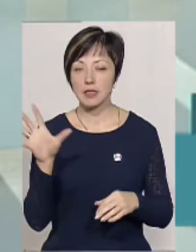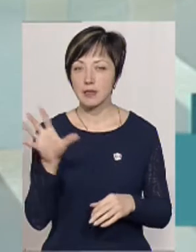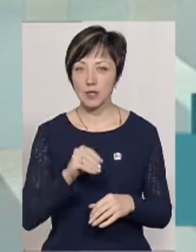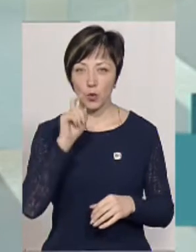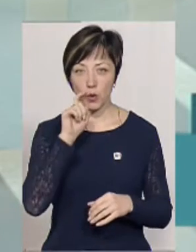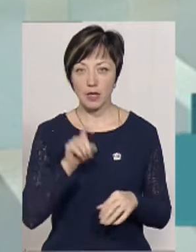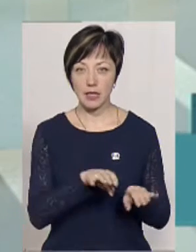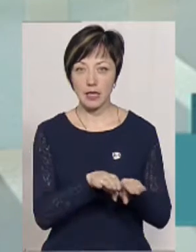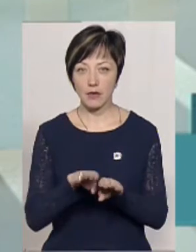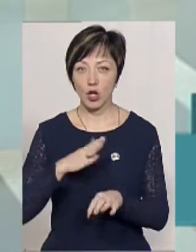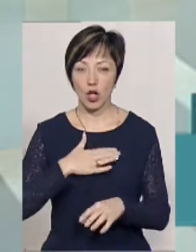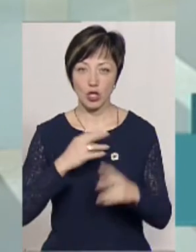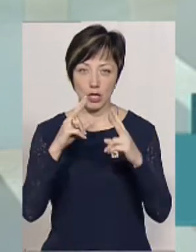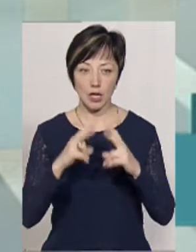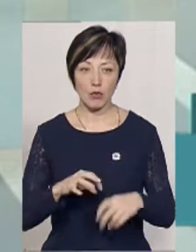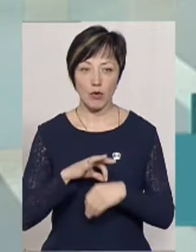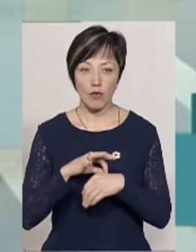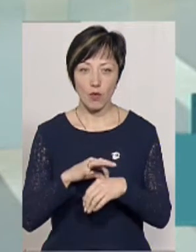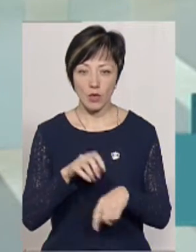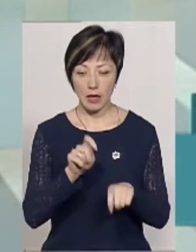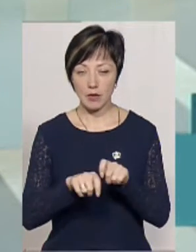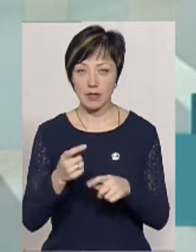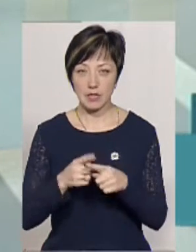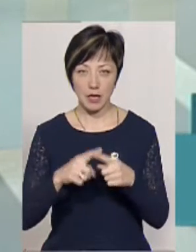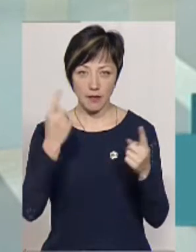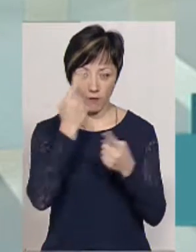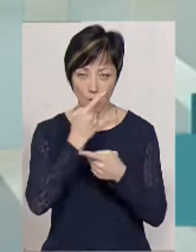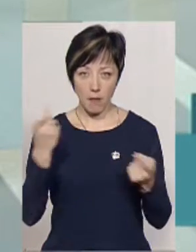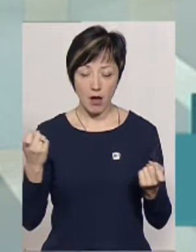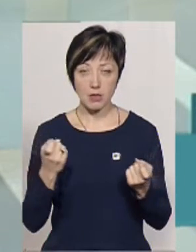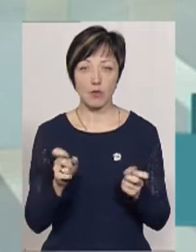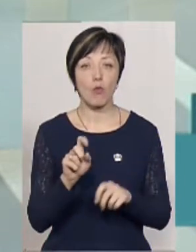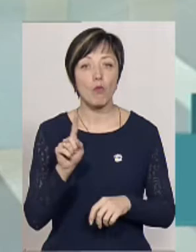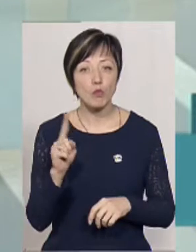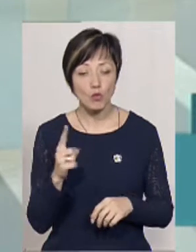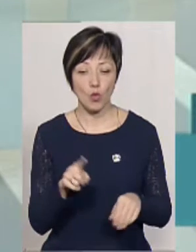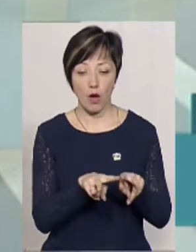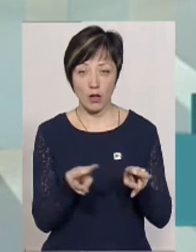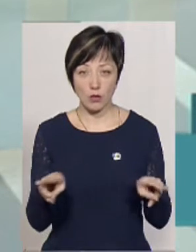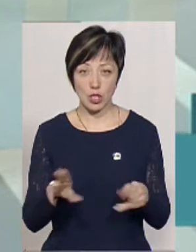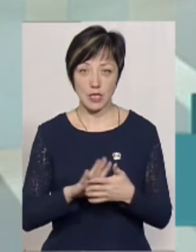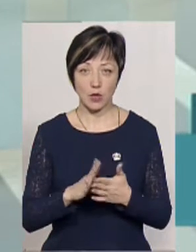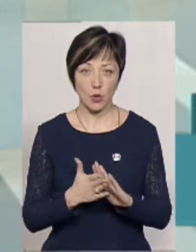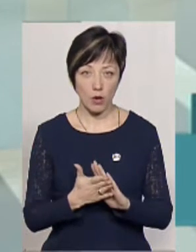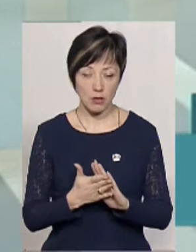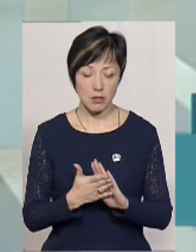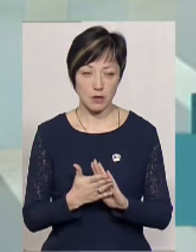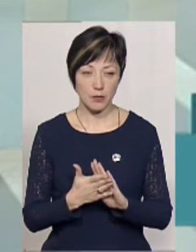всеукраїнському рівні наші аналітики проводять аналіз цієї інформації, тому що аналогічні